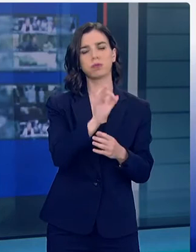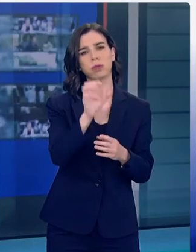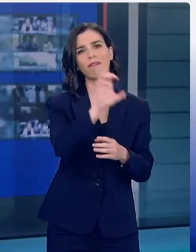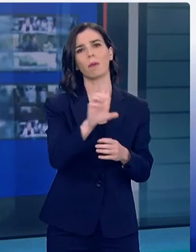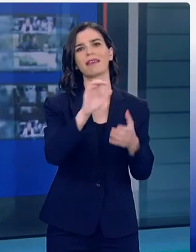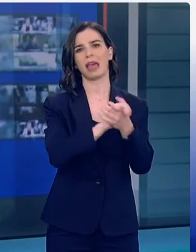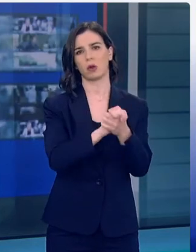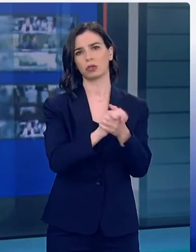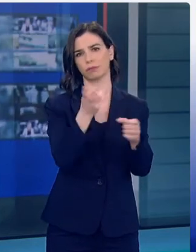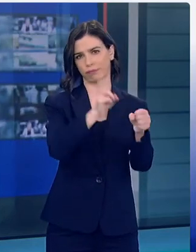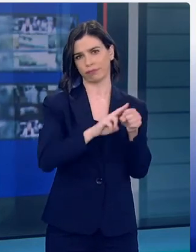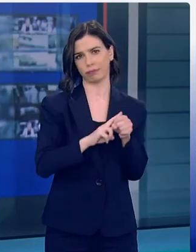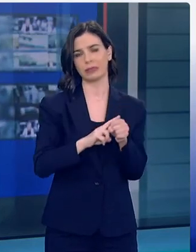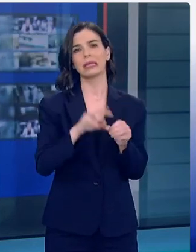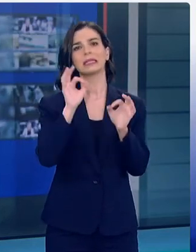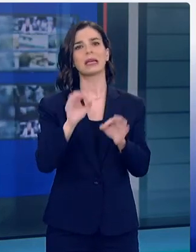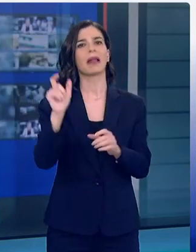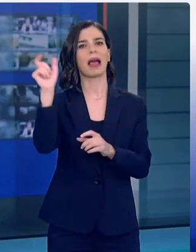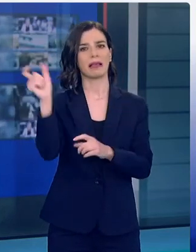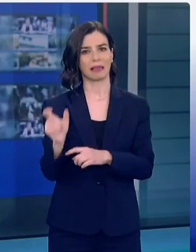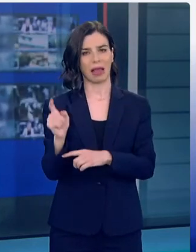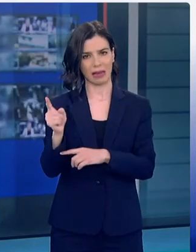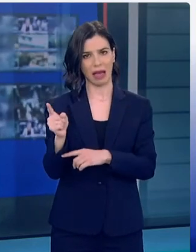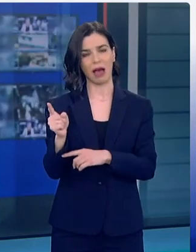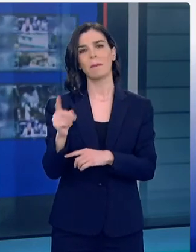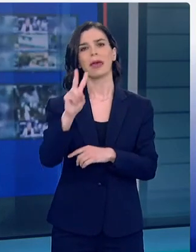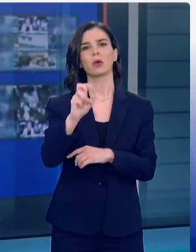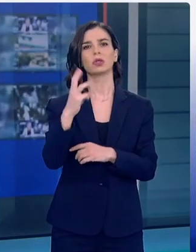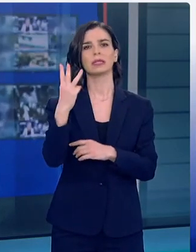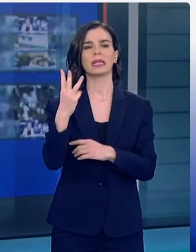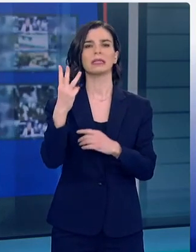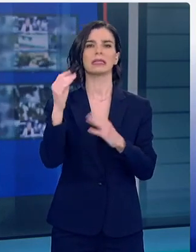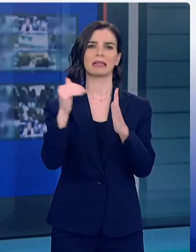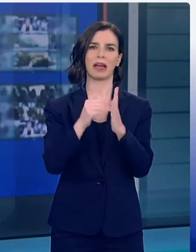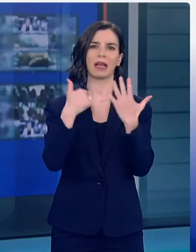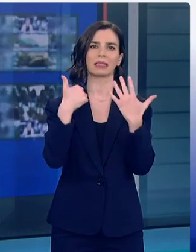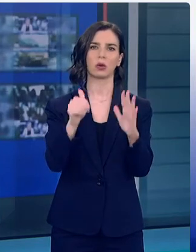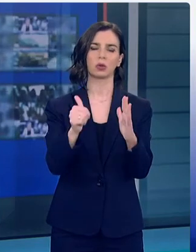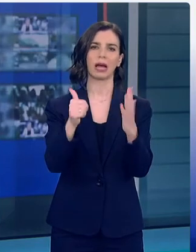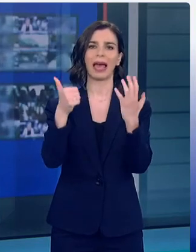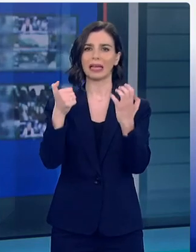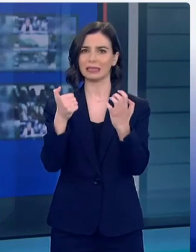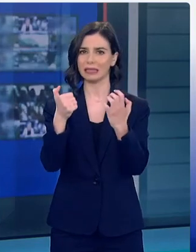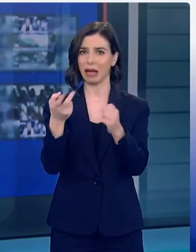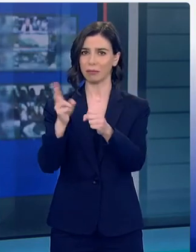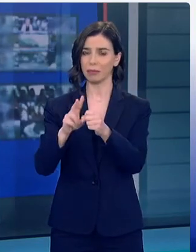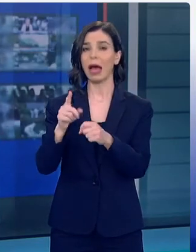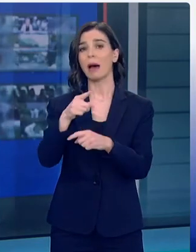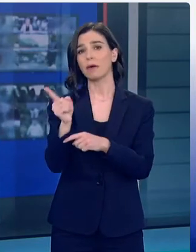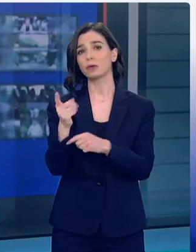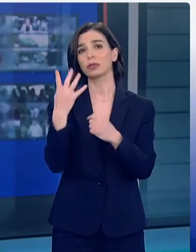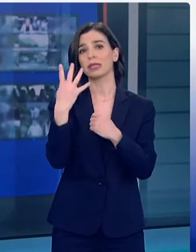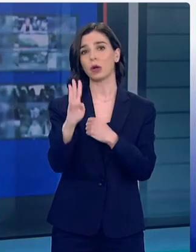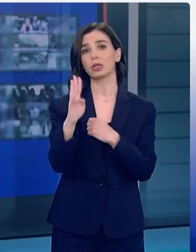Ένωση και πιο συγκεκριμένα στην Ιταλία, με 23.660 συνολικά, εκ των οποίων